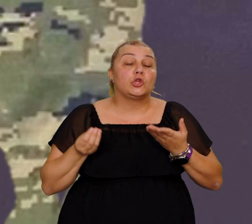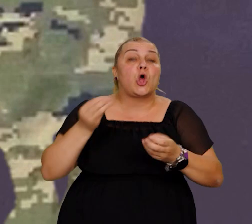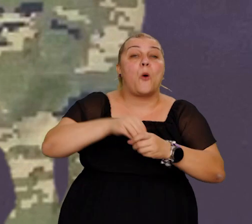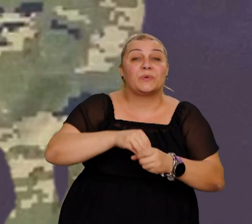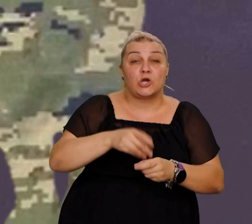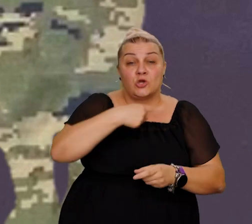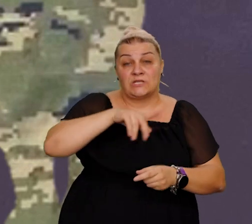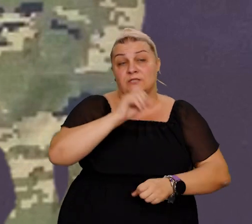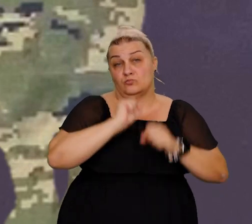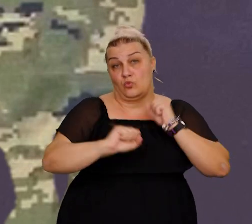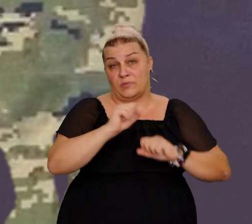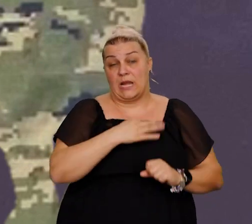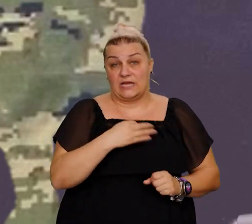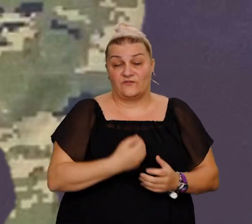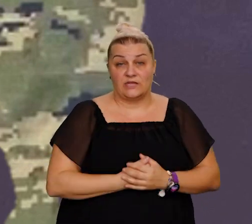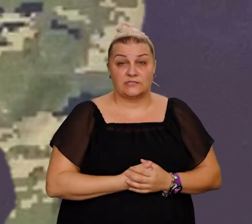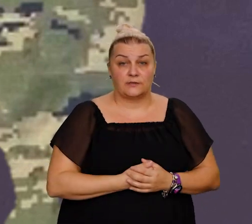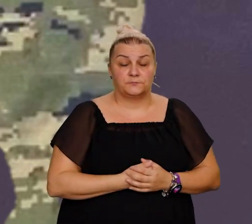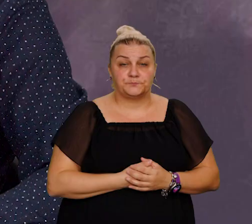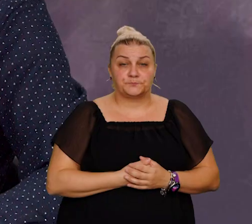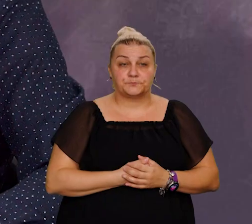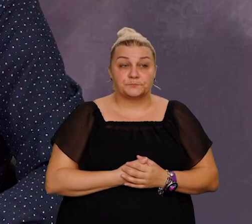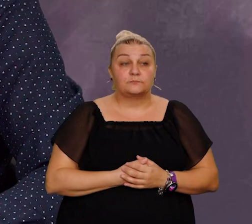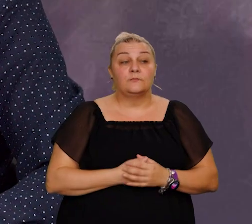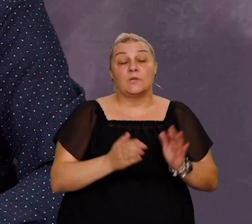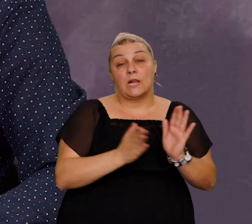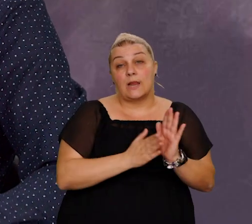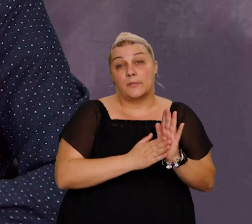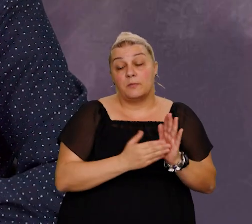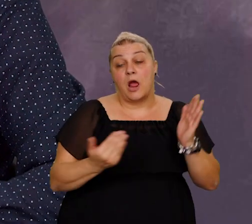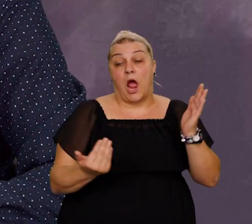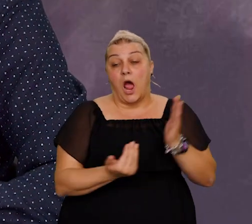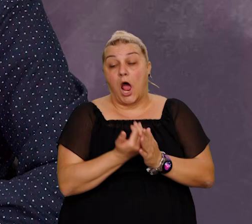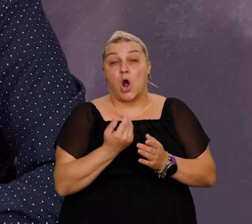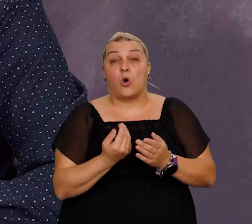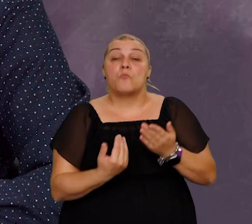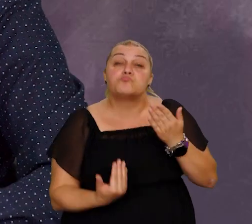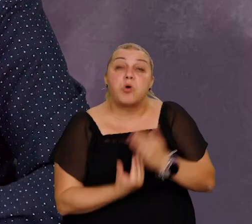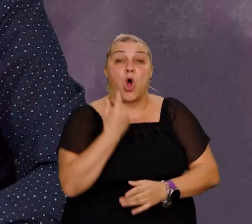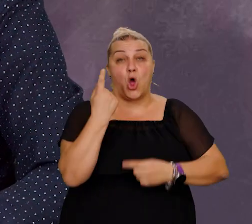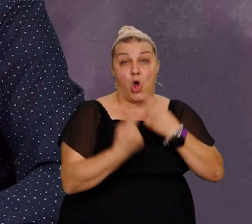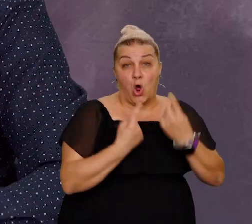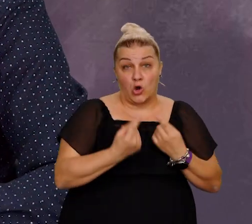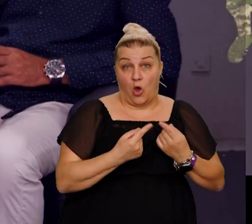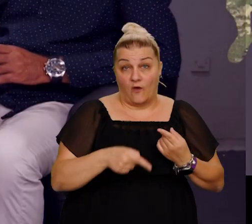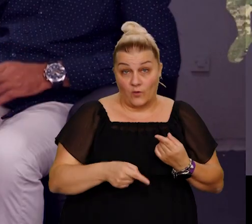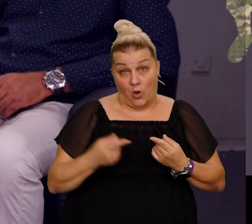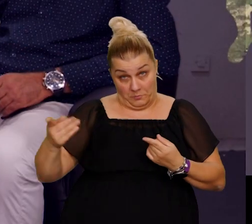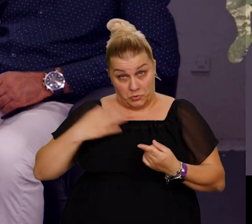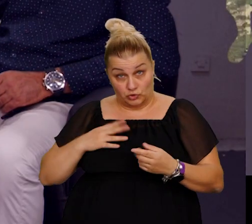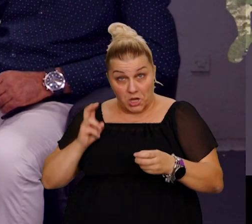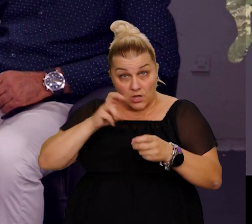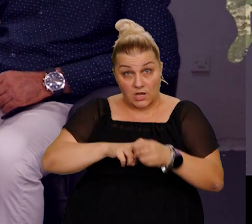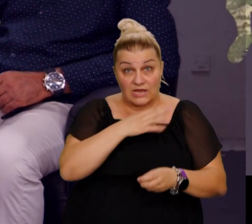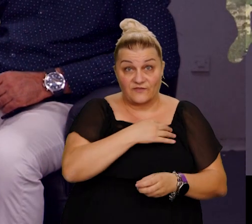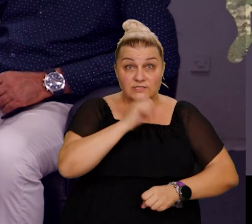doprinos nas u obrani Republike Hrvatske. Trebali postaviti pitanje, biste li danas, ne daj Bože, ako dođe do ugroze, branili Hrvatsku zajedno sa svojim